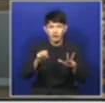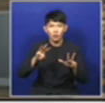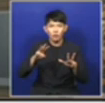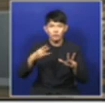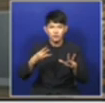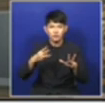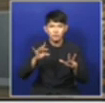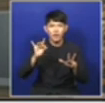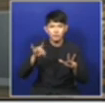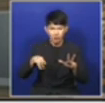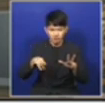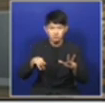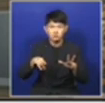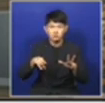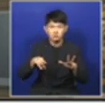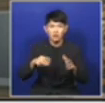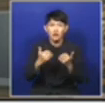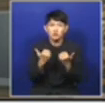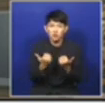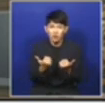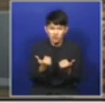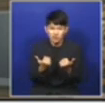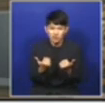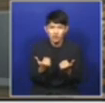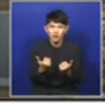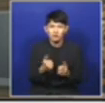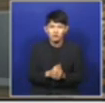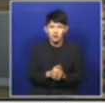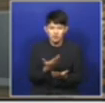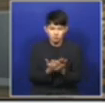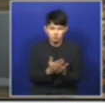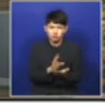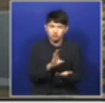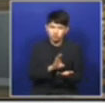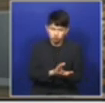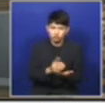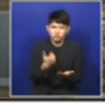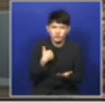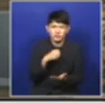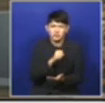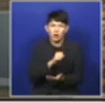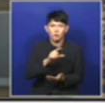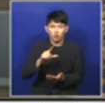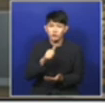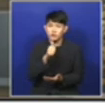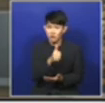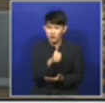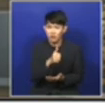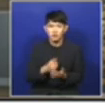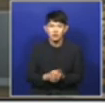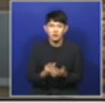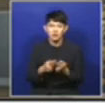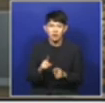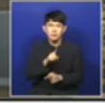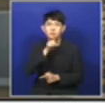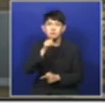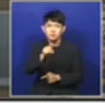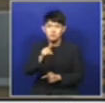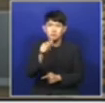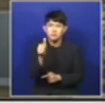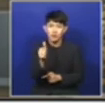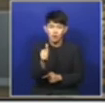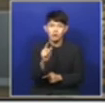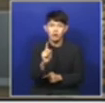368,000 รายที่สามารถเข้าถึงแหล่งทุนของซอฟโลนในขณะนี้มีคำถามต่อไปว่า